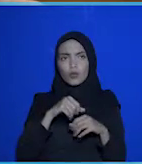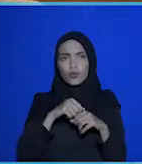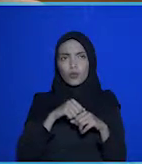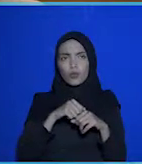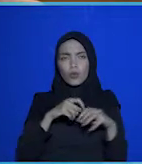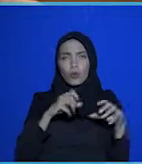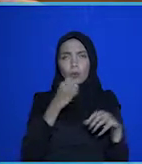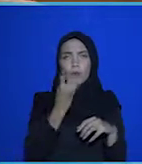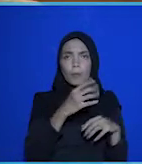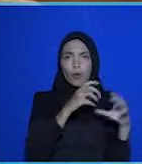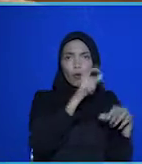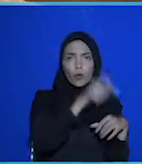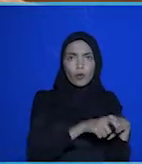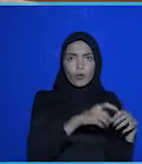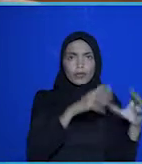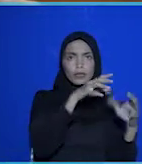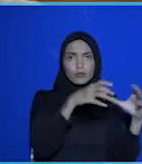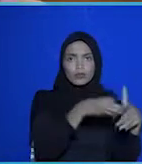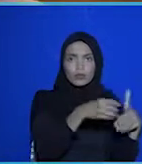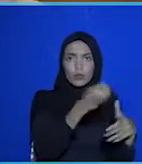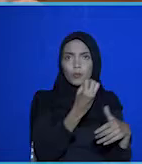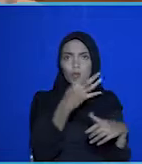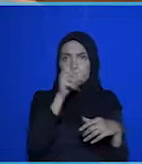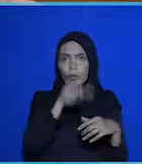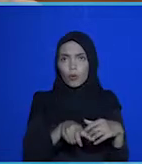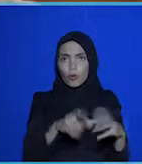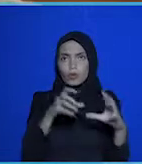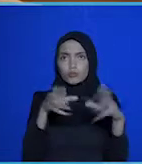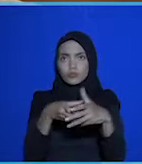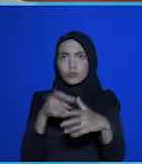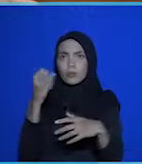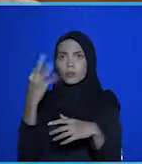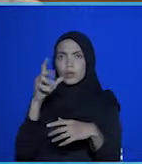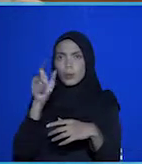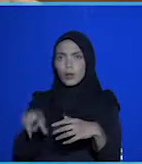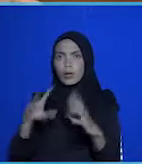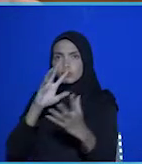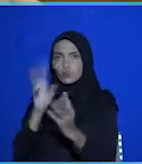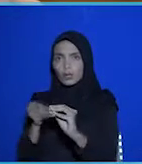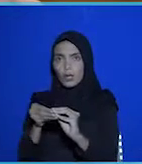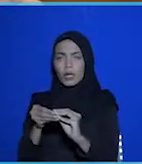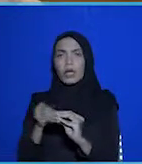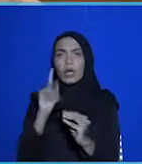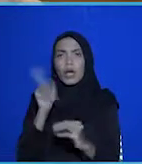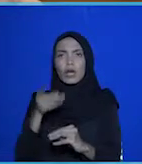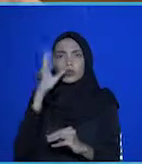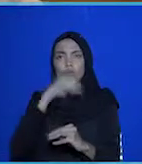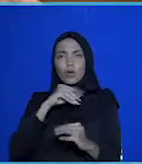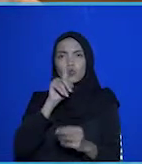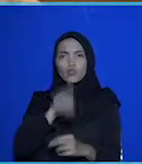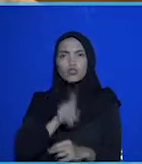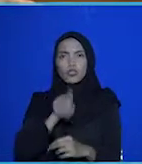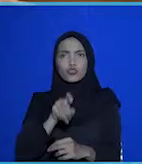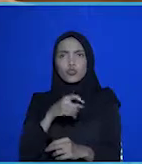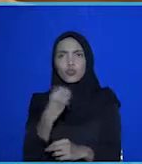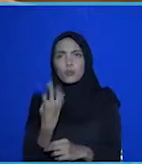harus tahu di mana penyebaran pengungsinya, kita harus tahu berapa jiwa dan klasifikasi, dan kita harus tahu